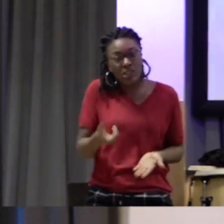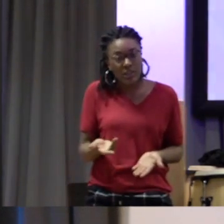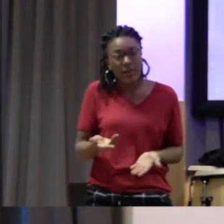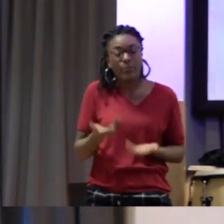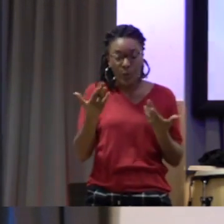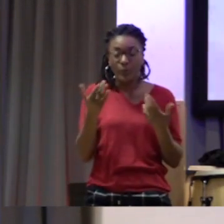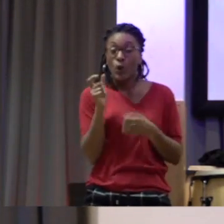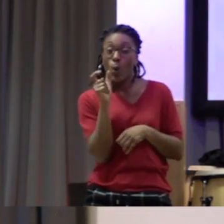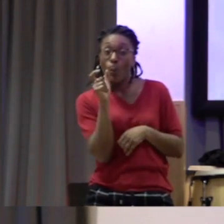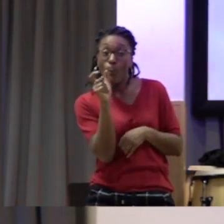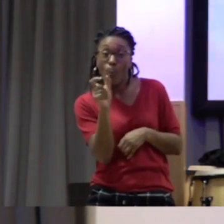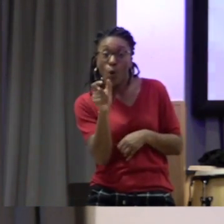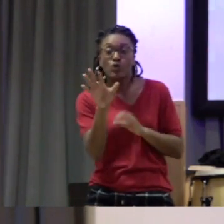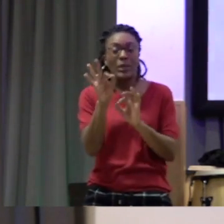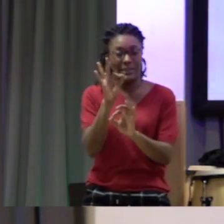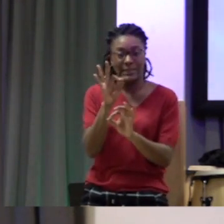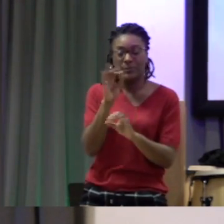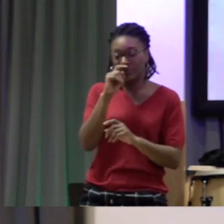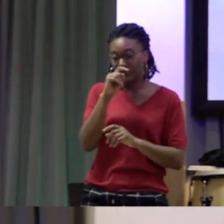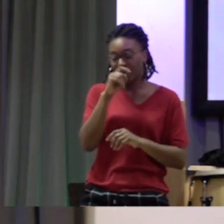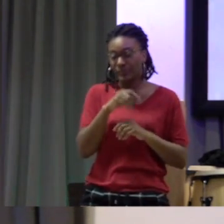Le mot choisi, qu'est-ce que nous dit le Seigneur?